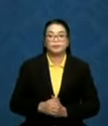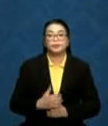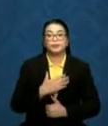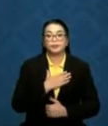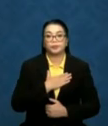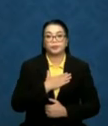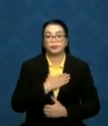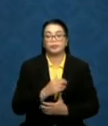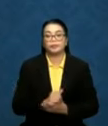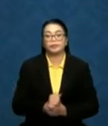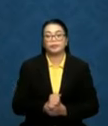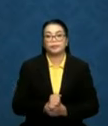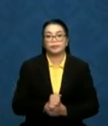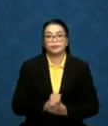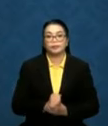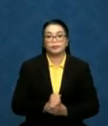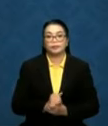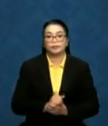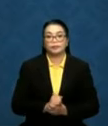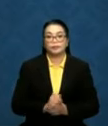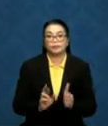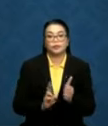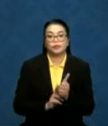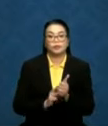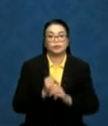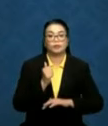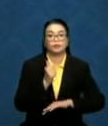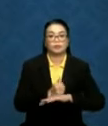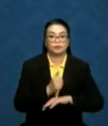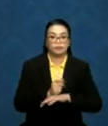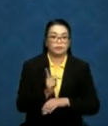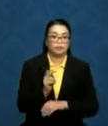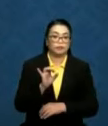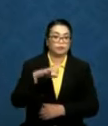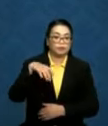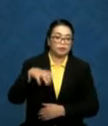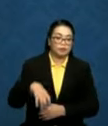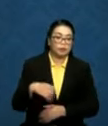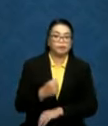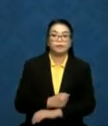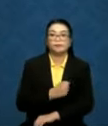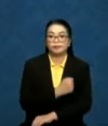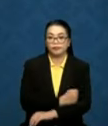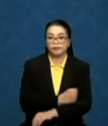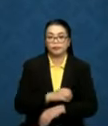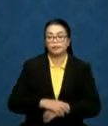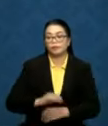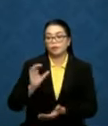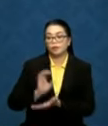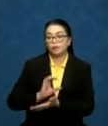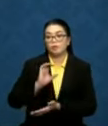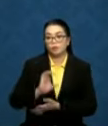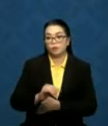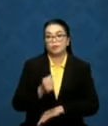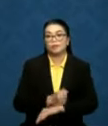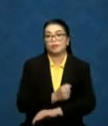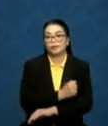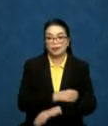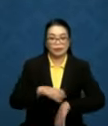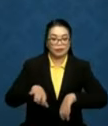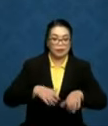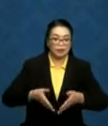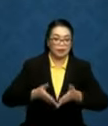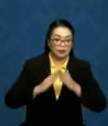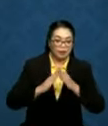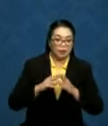นายสูพงษ์โกศลวิยากิจรองอธิบดีกรมพัฒนาฝีมนงานครับเอ่อกองทุนพัฒนาฝีพนงานจัดตั้งขึ้นตาม